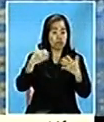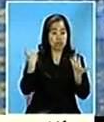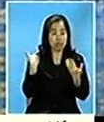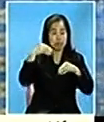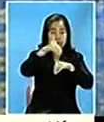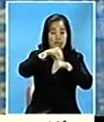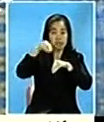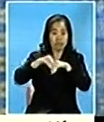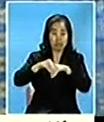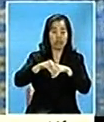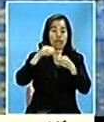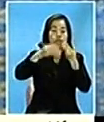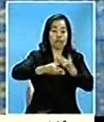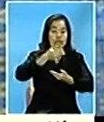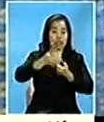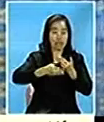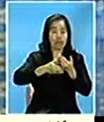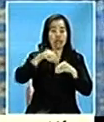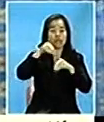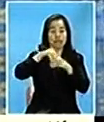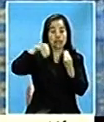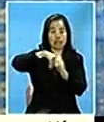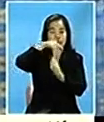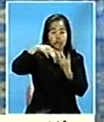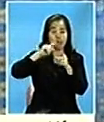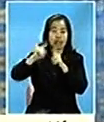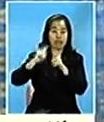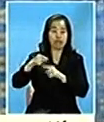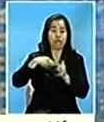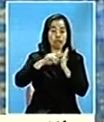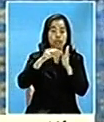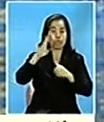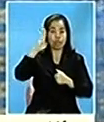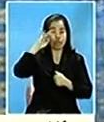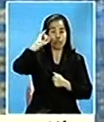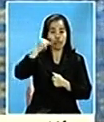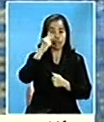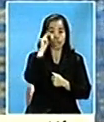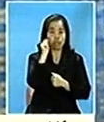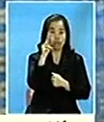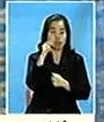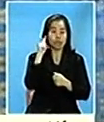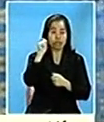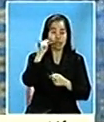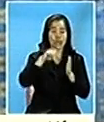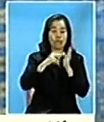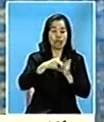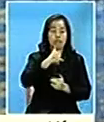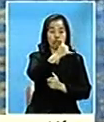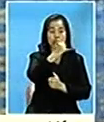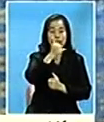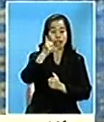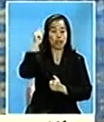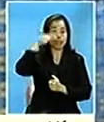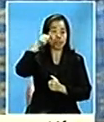าณิชย์เจโทรไปหาติดขัดกระทรวงทรัพยากรธรรมชาติเจโทรไปเป็นธุระให้เสร็จเพราะ